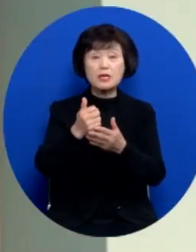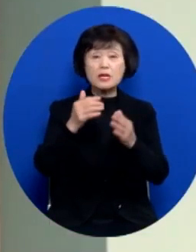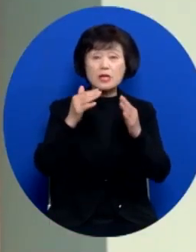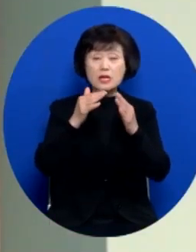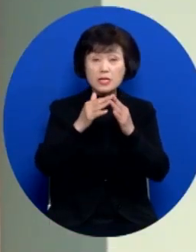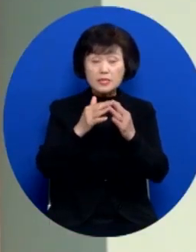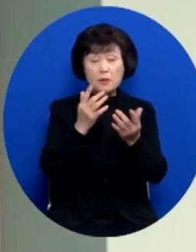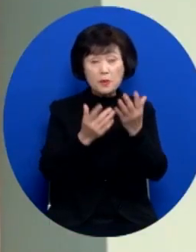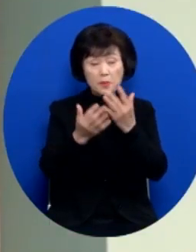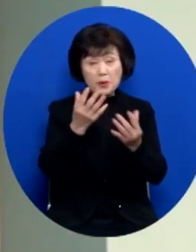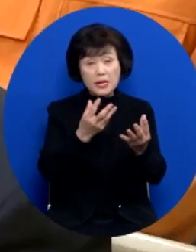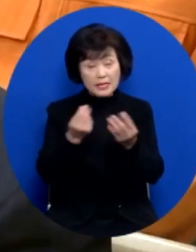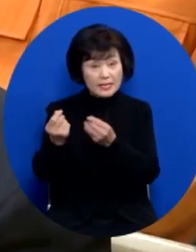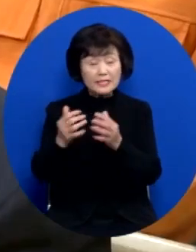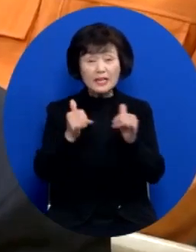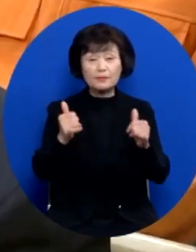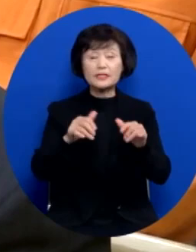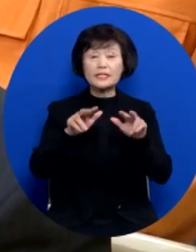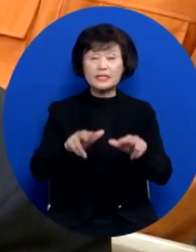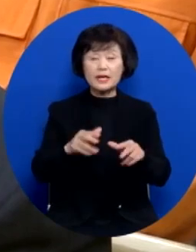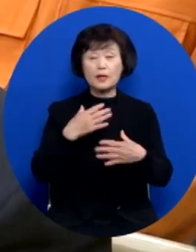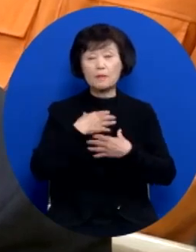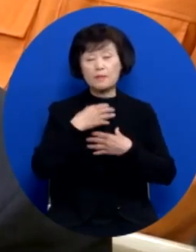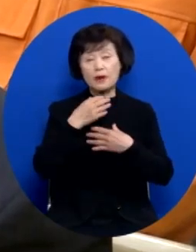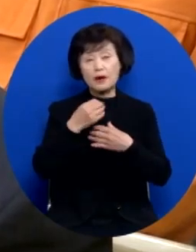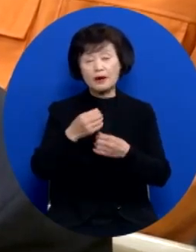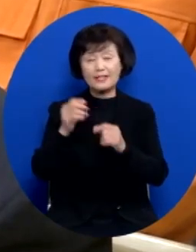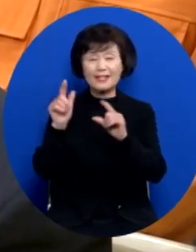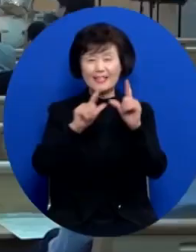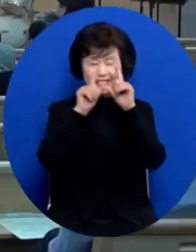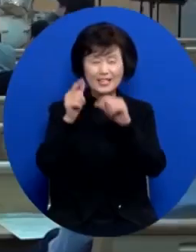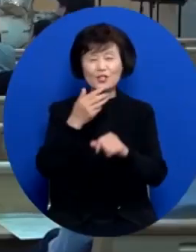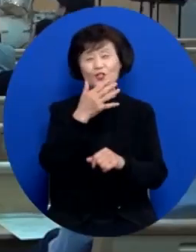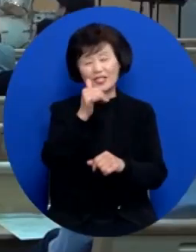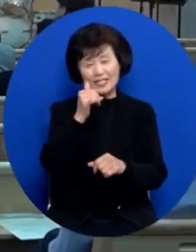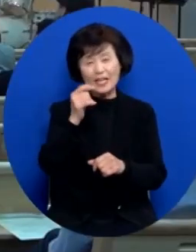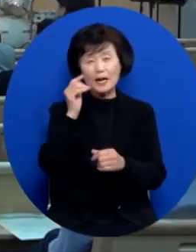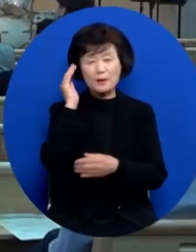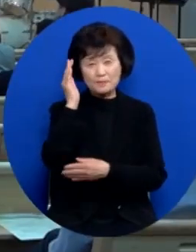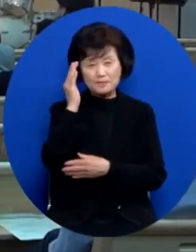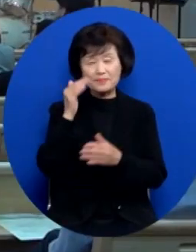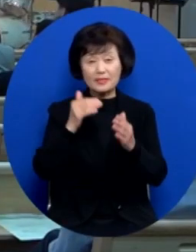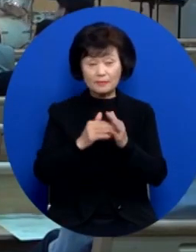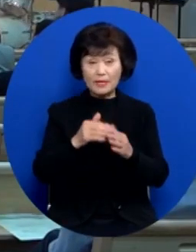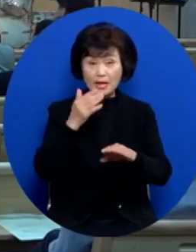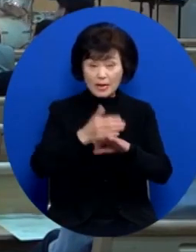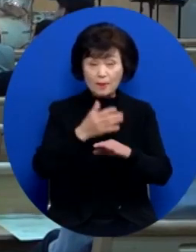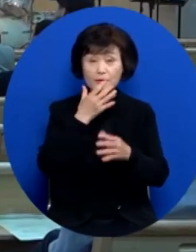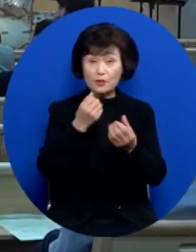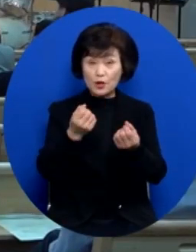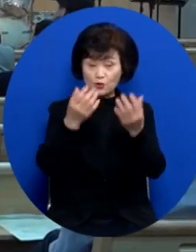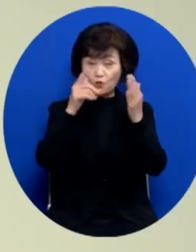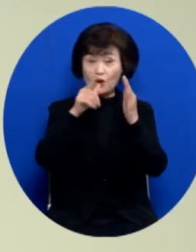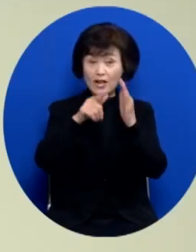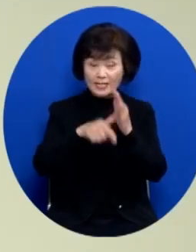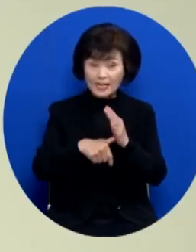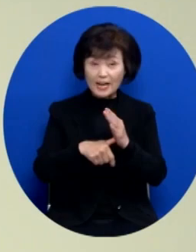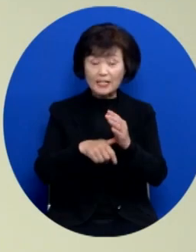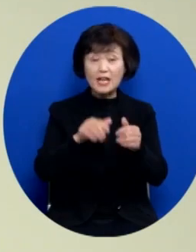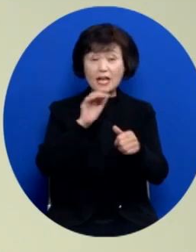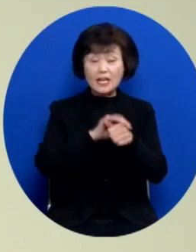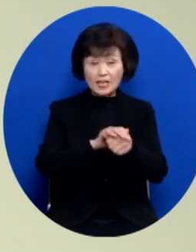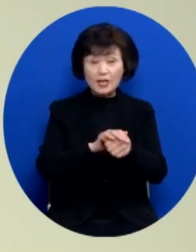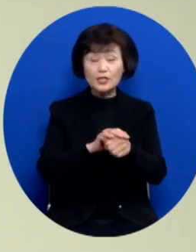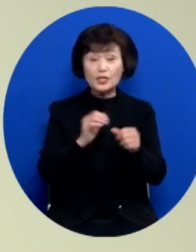집에서 편히 잠자리에 들 수 있기를 바란다고 전했습니다. 이어 감사와 축하 시간에는 이철우